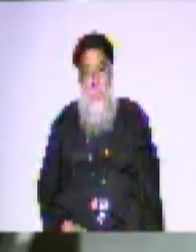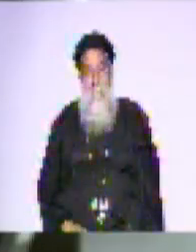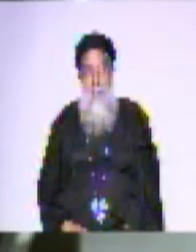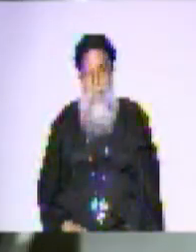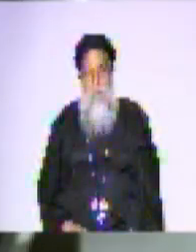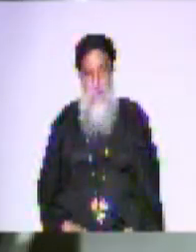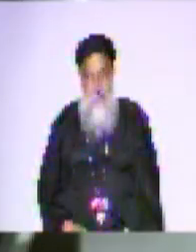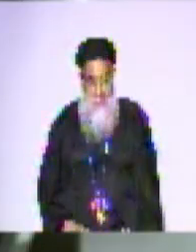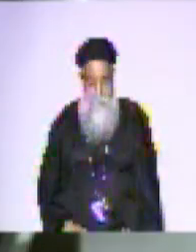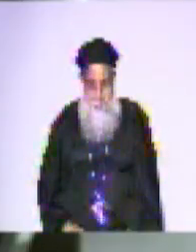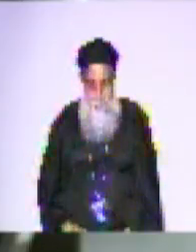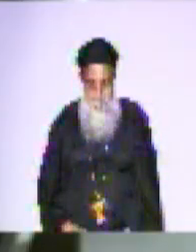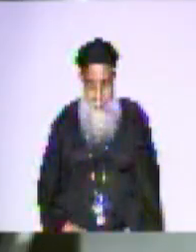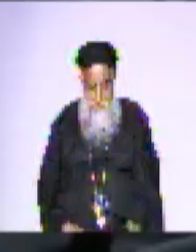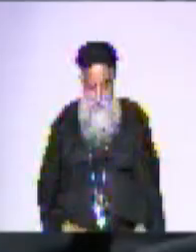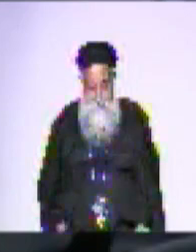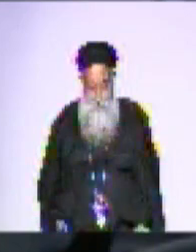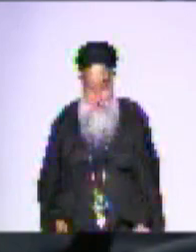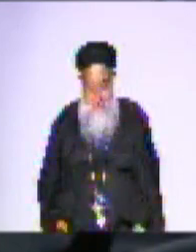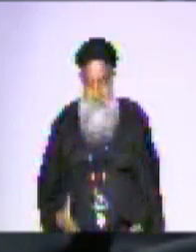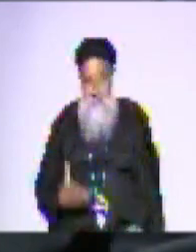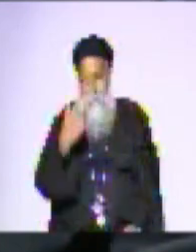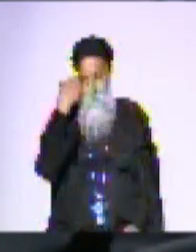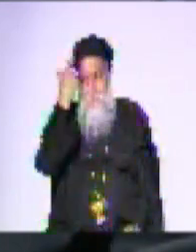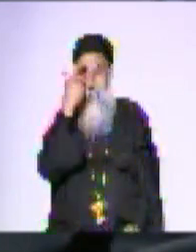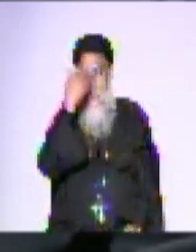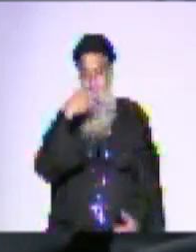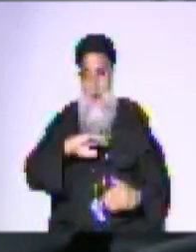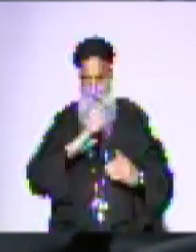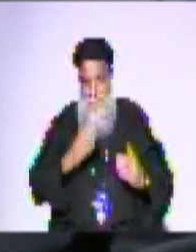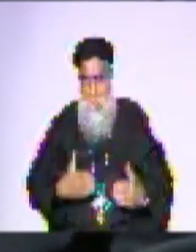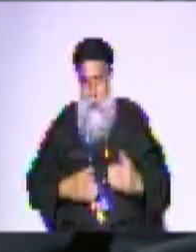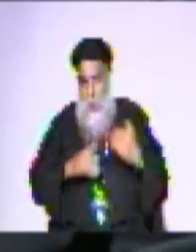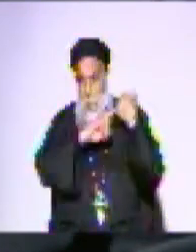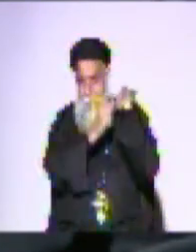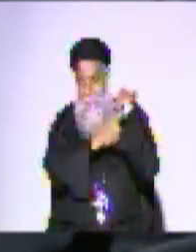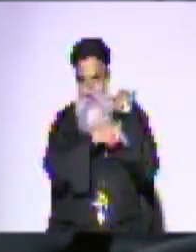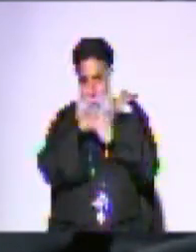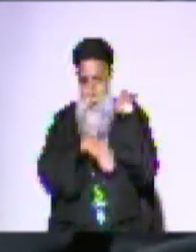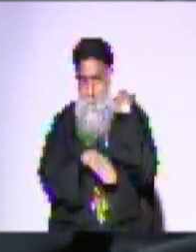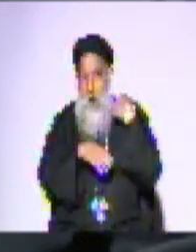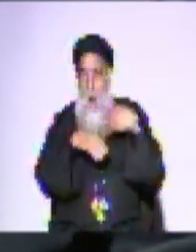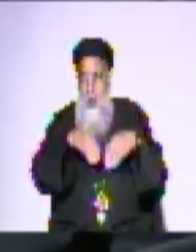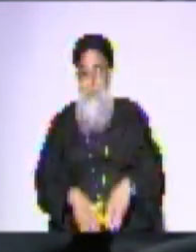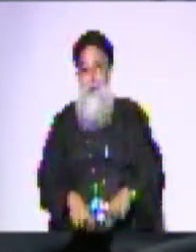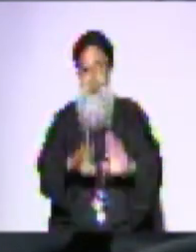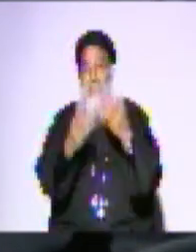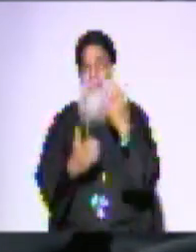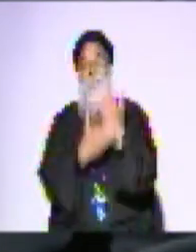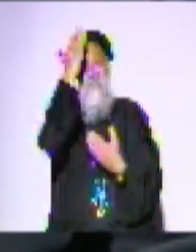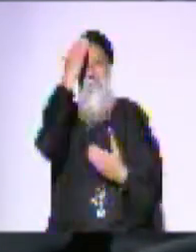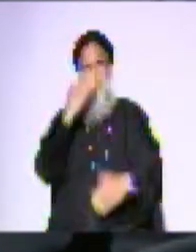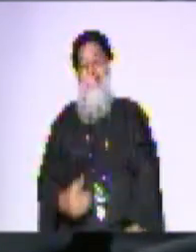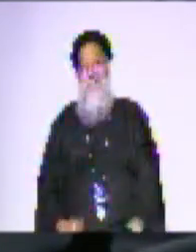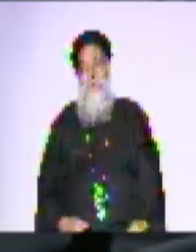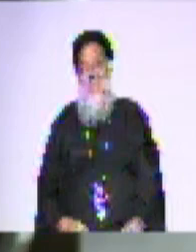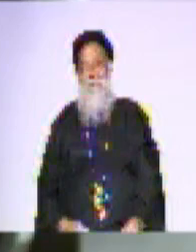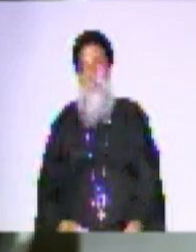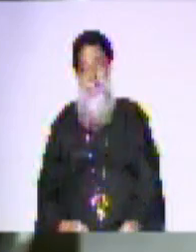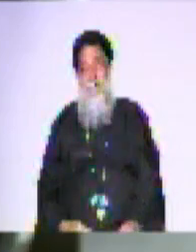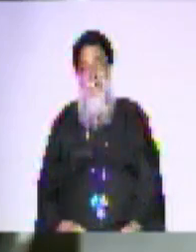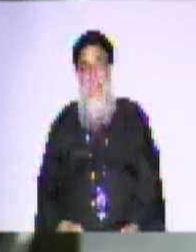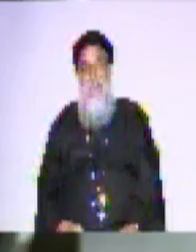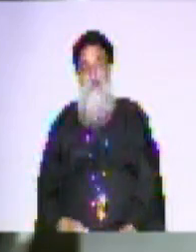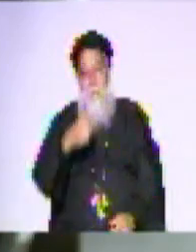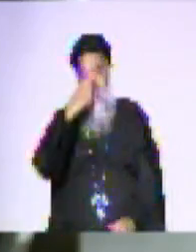رائع. المعمودية برضو رحم طبعا طبعا، ولادة قبر ولادة جديدة. عشان كده بنقول